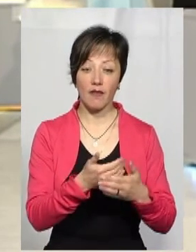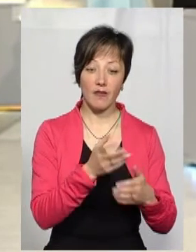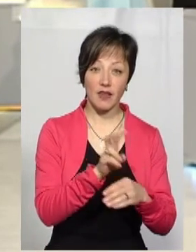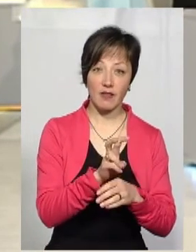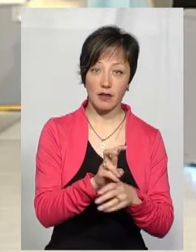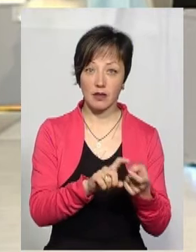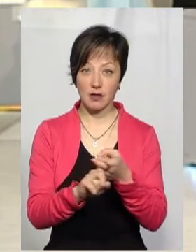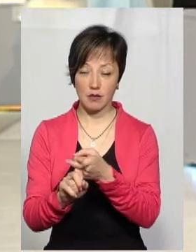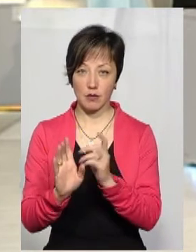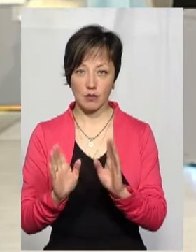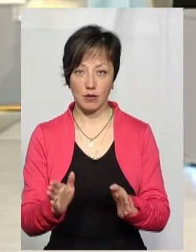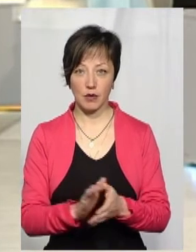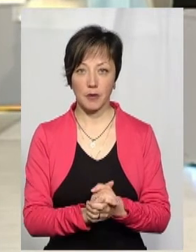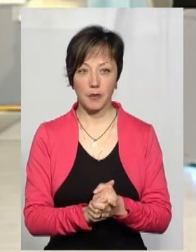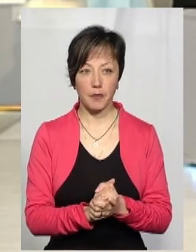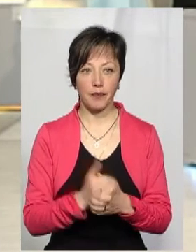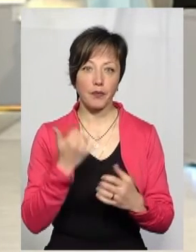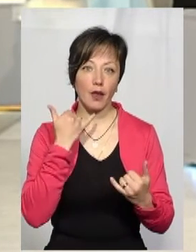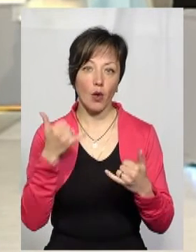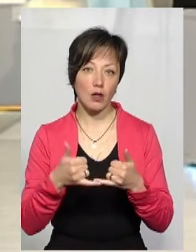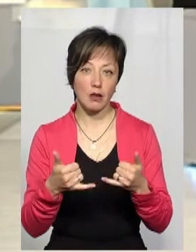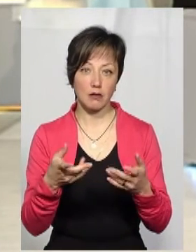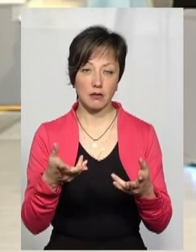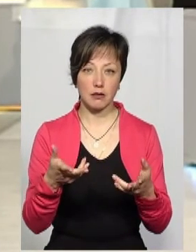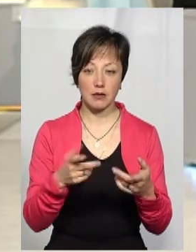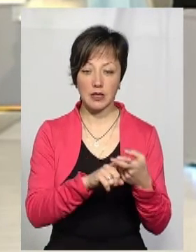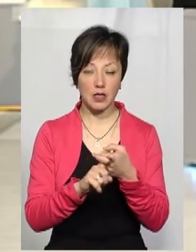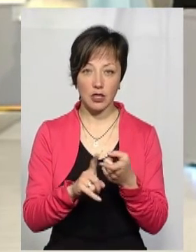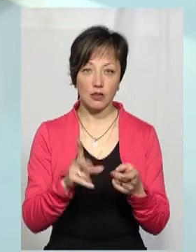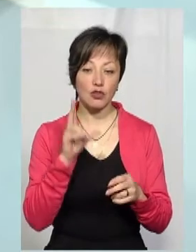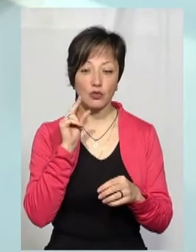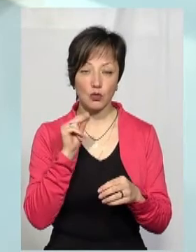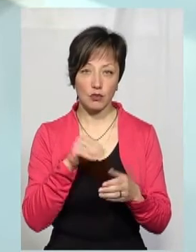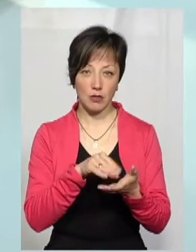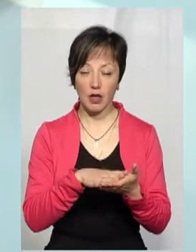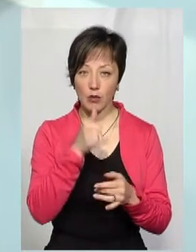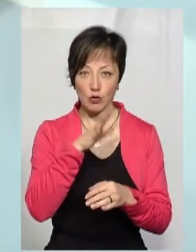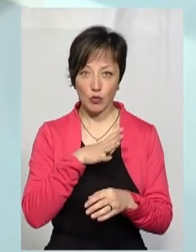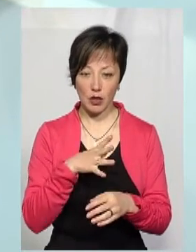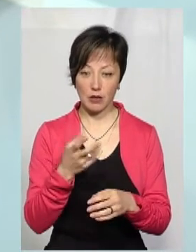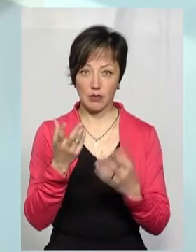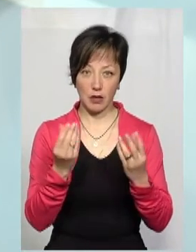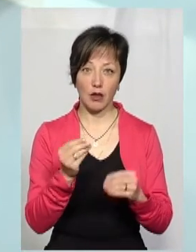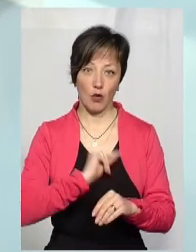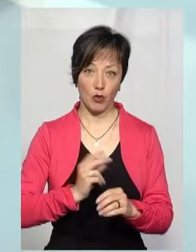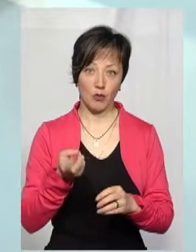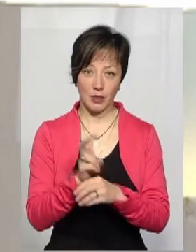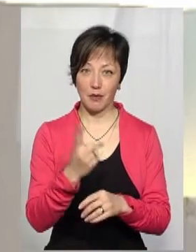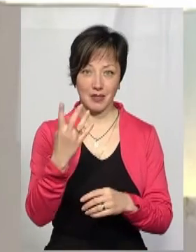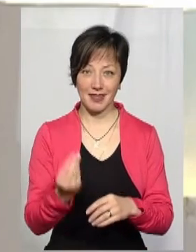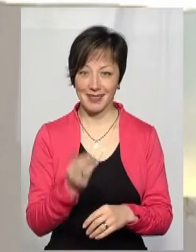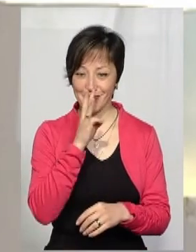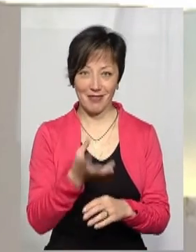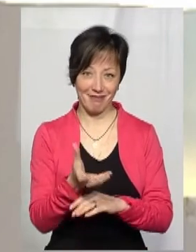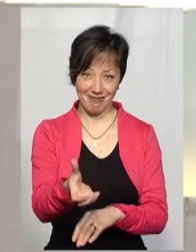до відвідування вона буде робитися, або від контакту з спеціалістом. Тому не може так бути. Ну, ви ж на роботу прийшли, вам ж